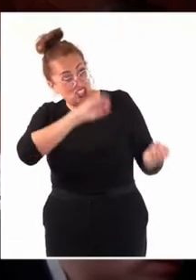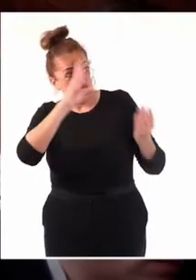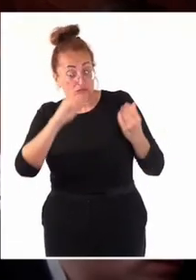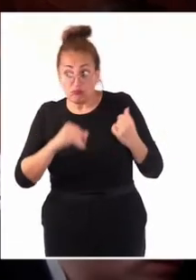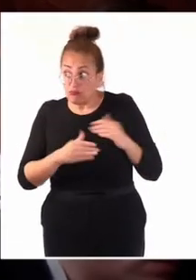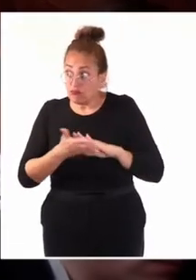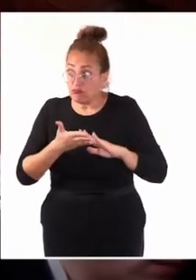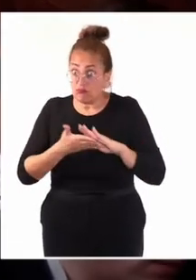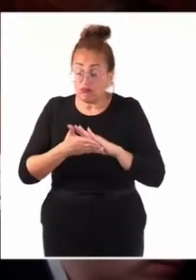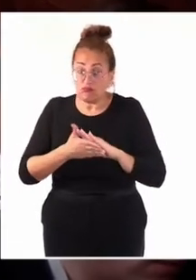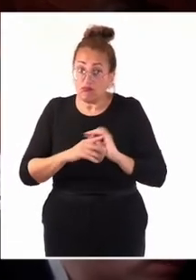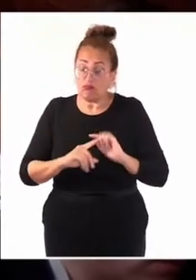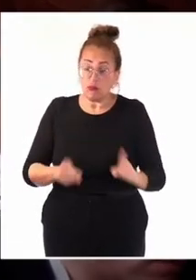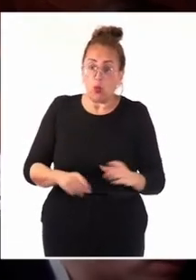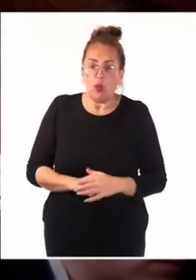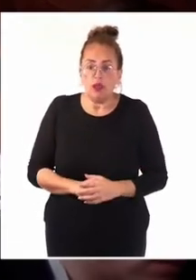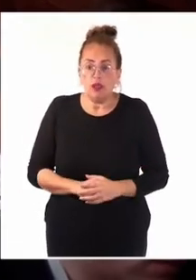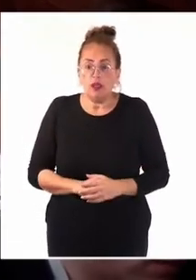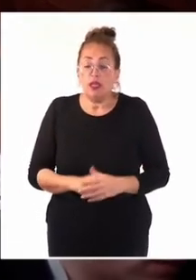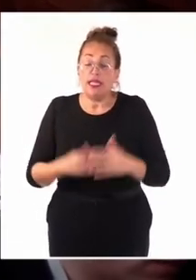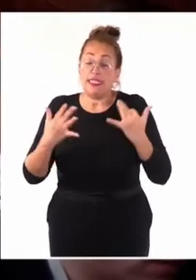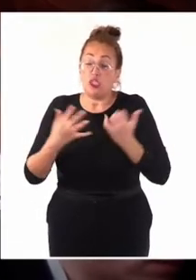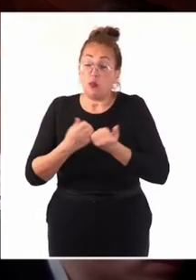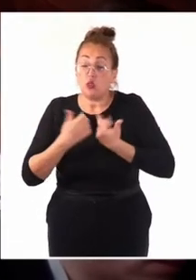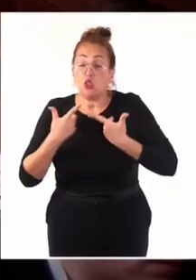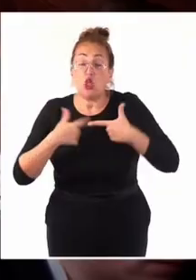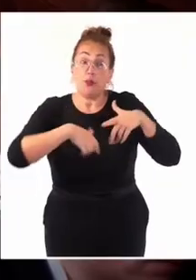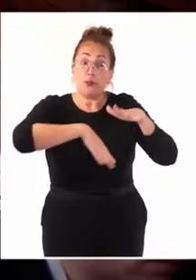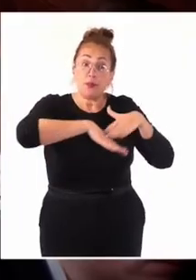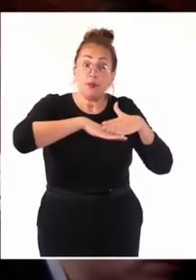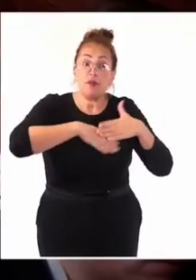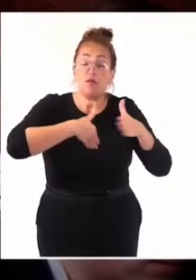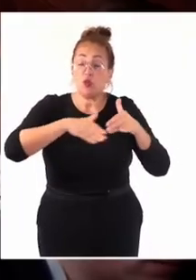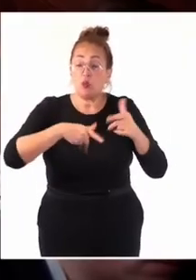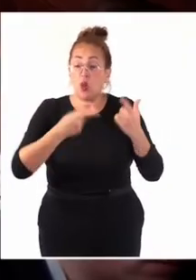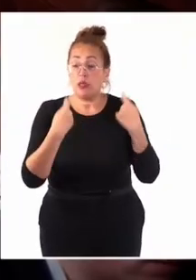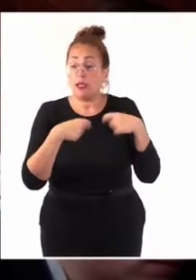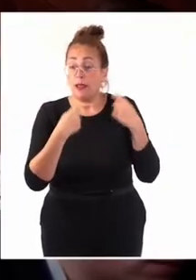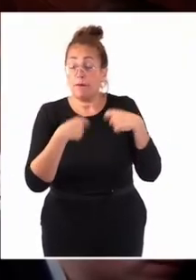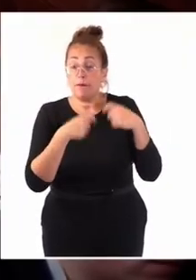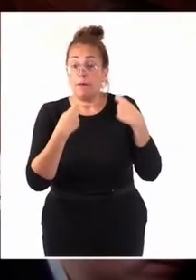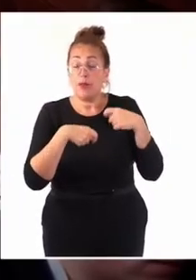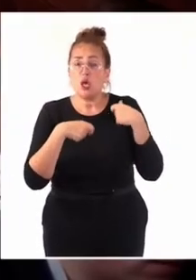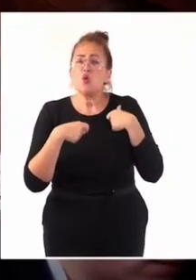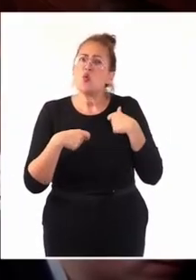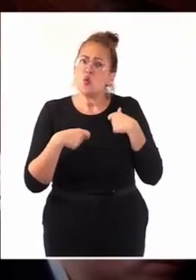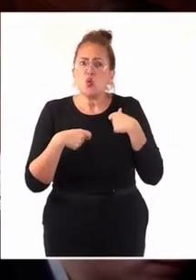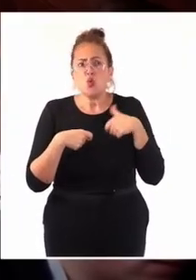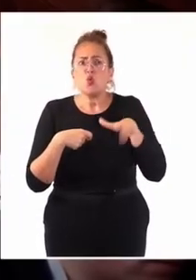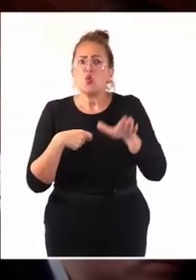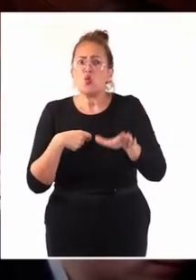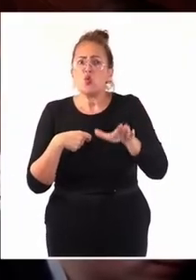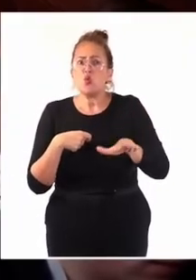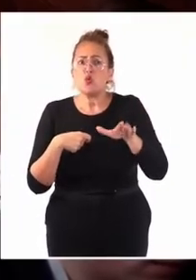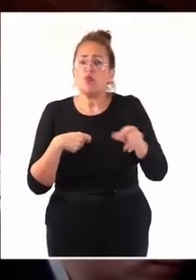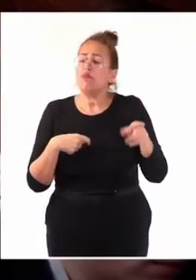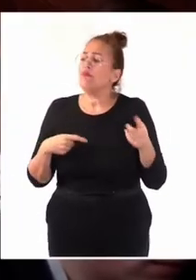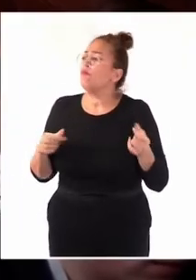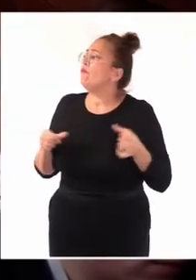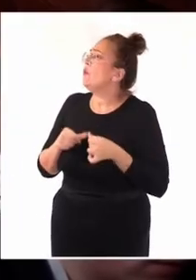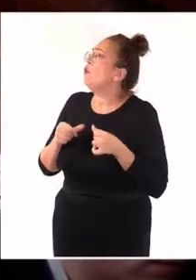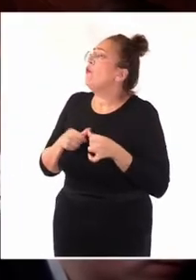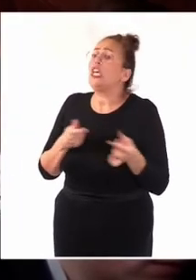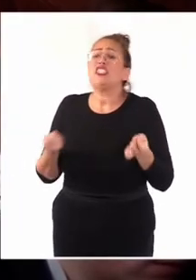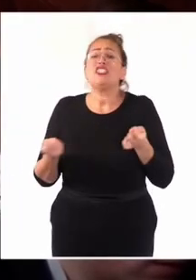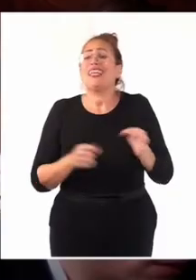votre maîtrise insuffisante des dépenses de fonctionnement. Comme vous ne les maîtrisez pas, en particulier